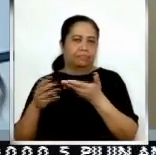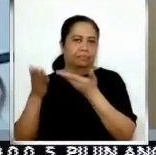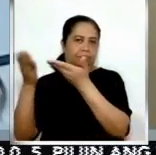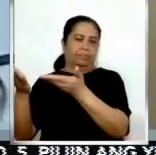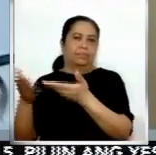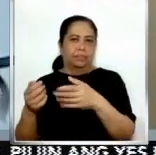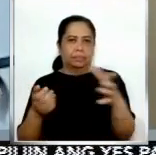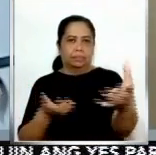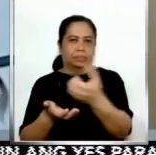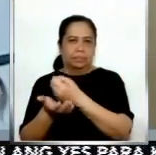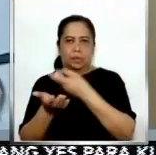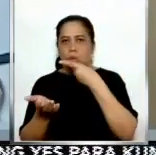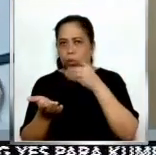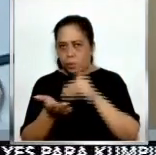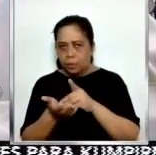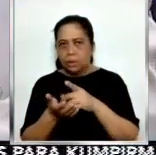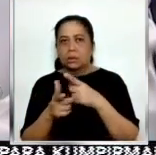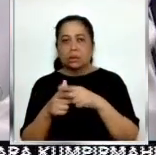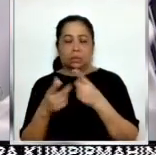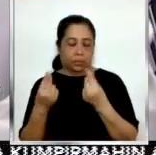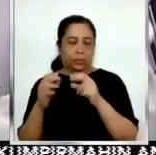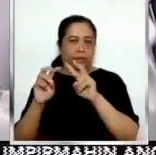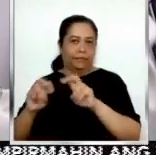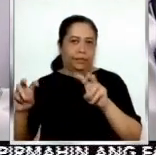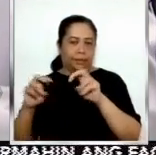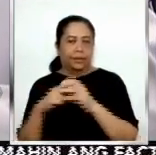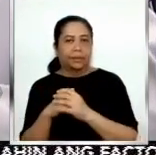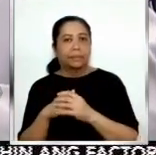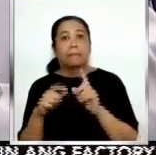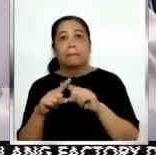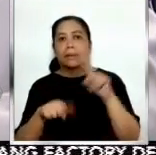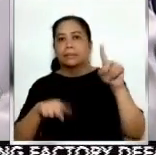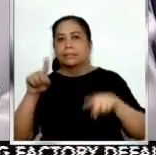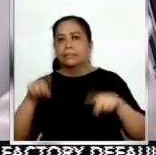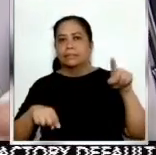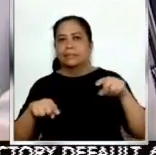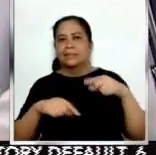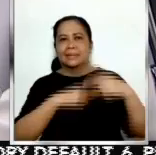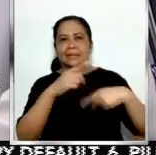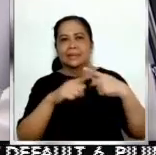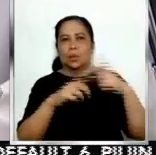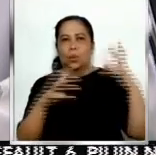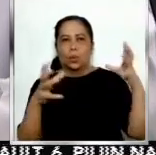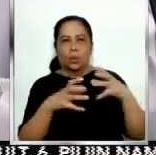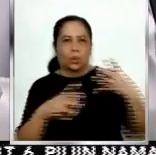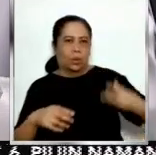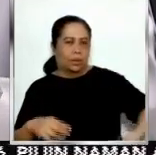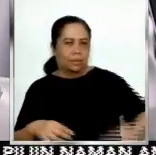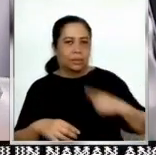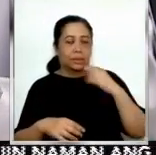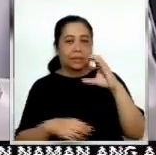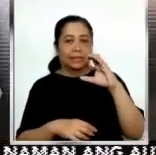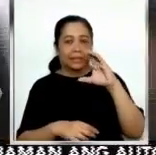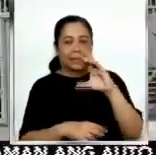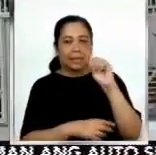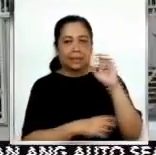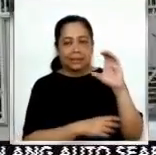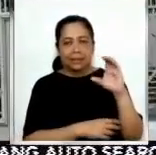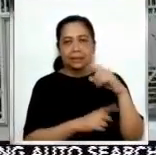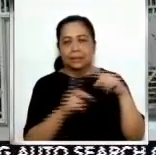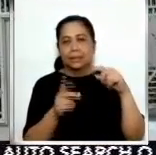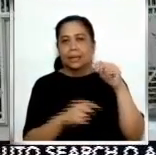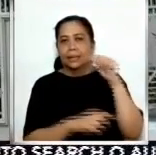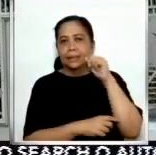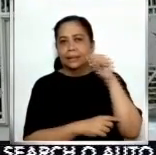documents, and then we conduct the investigation. Pero may iba't ibang klase raw ng korupsyon. Ayon kay Civil Service Commissioner Eileen Lizada, na